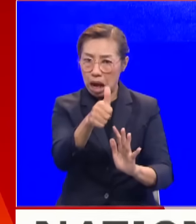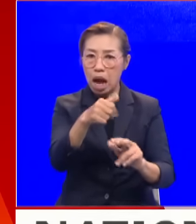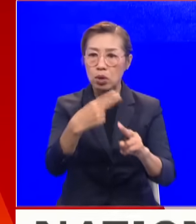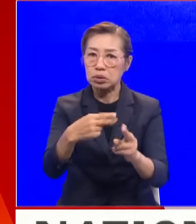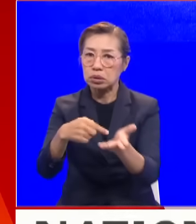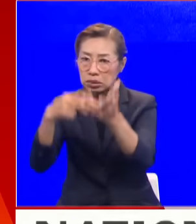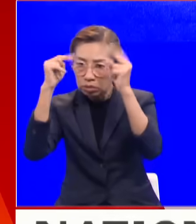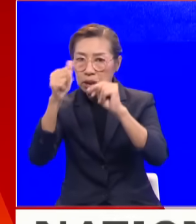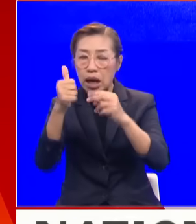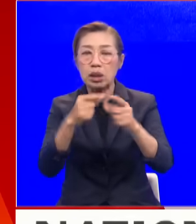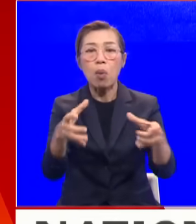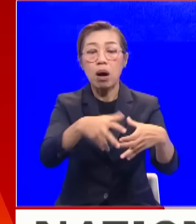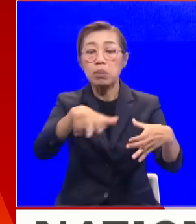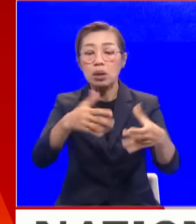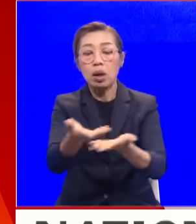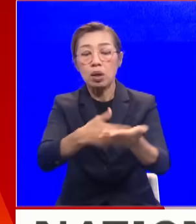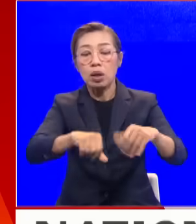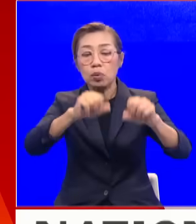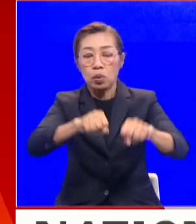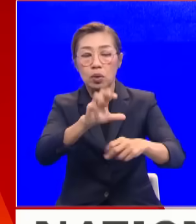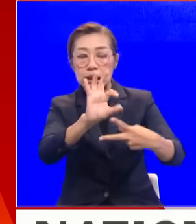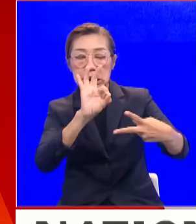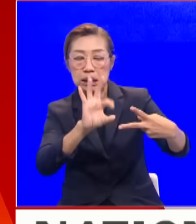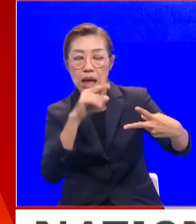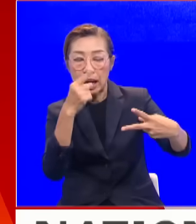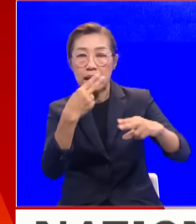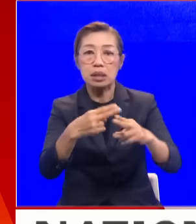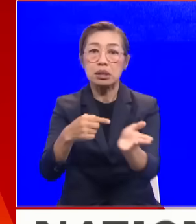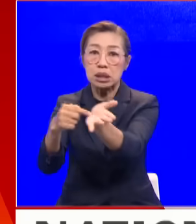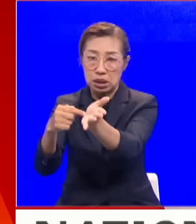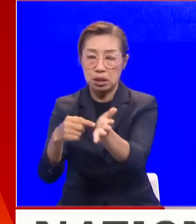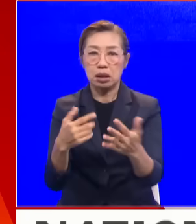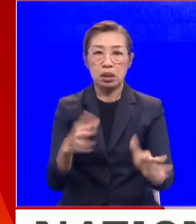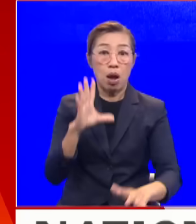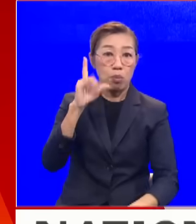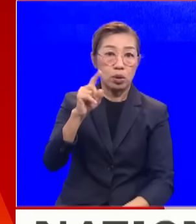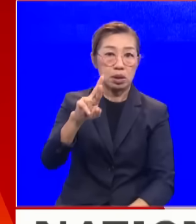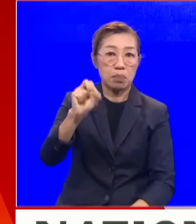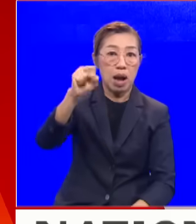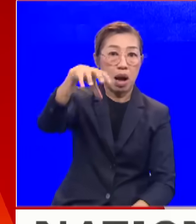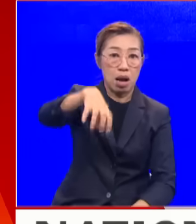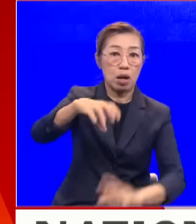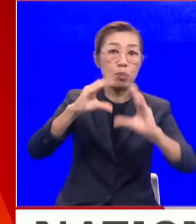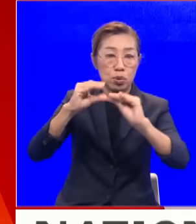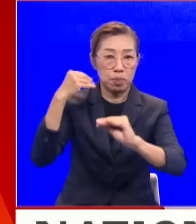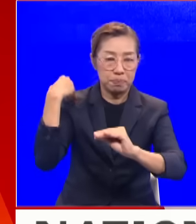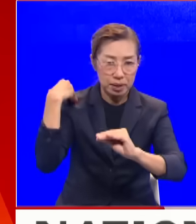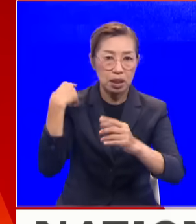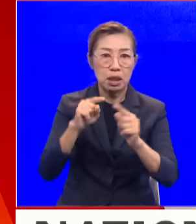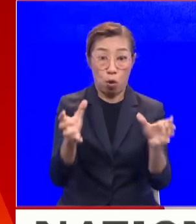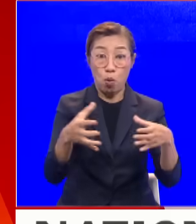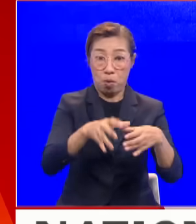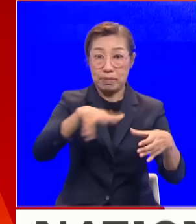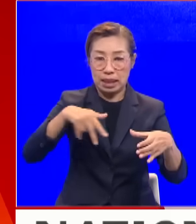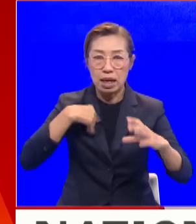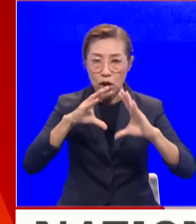พิจารณาเข้าใจว่าพรุ่งนี้วันนี้ตอนเช้าก็จะมีการประชุมที่สภาผู้แทนราษฎรนะครับโดยเป็นงานประชุมพรรคใช้